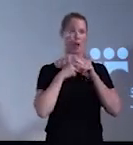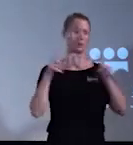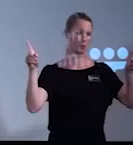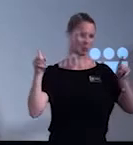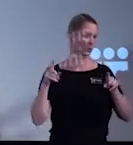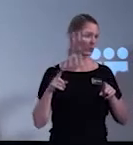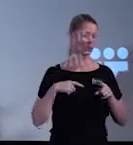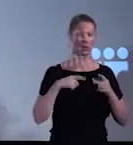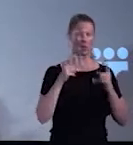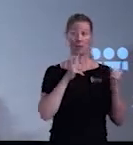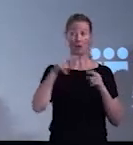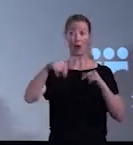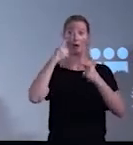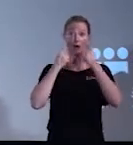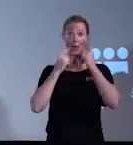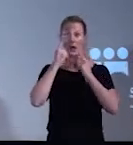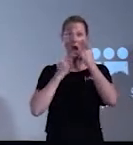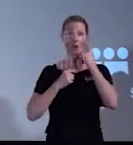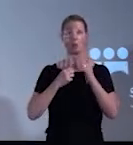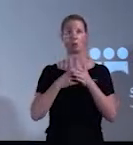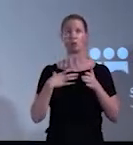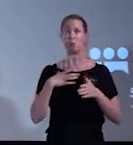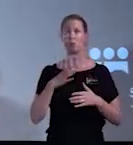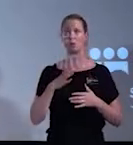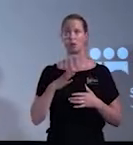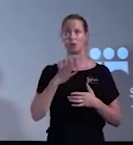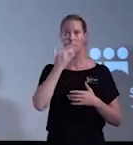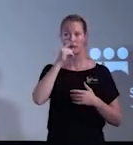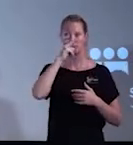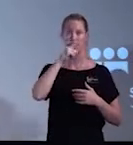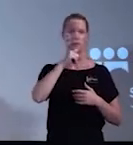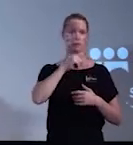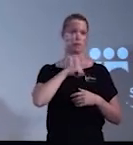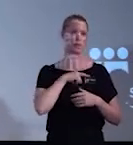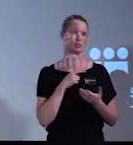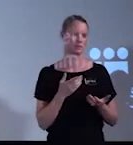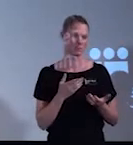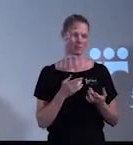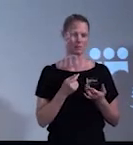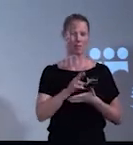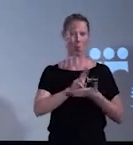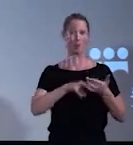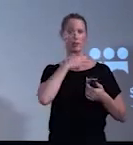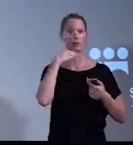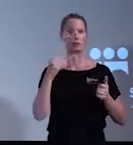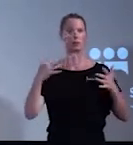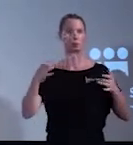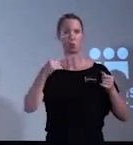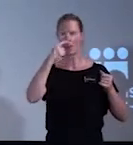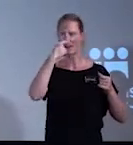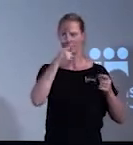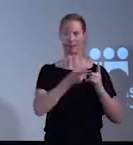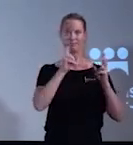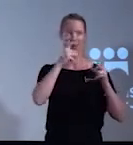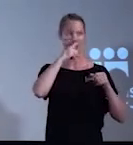annat. Folk satt ju här och grät därför att de faktiskt inte har drabbats. Och det är ju det, när konst är tillräckligt stor så drabbas